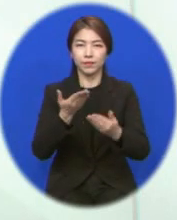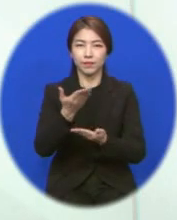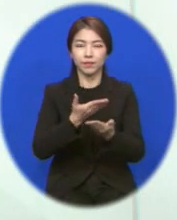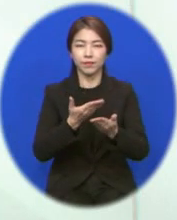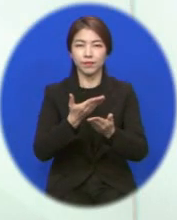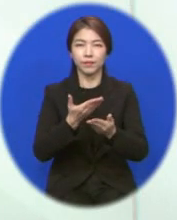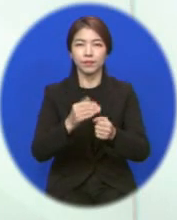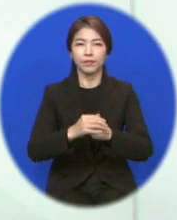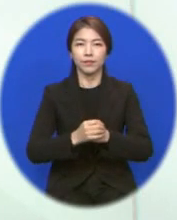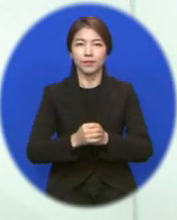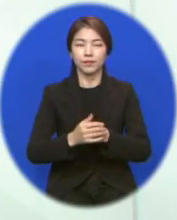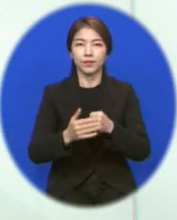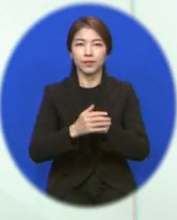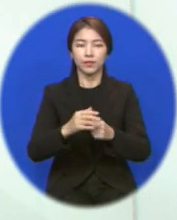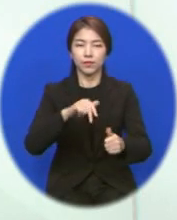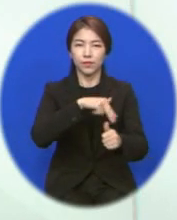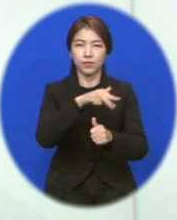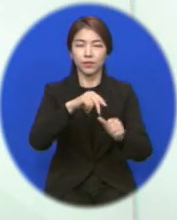미래